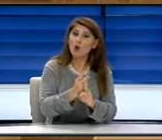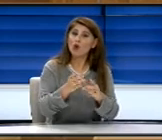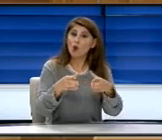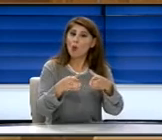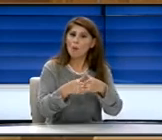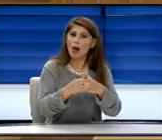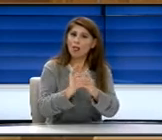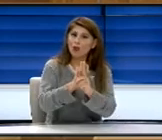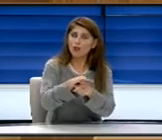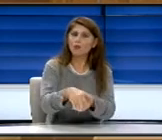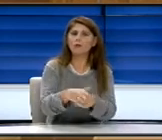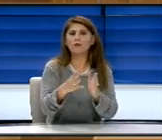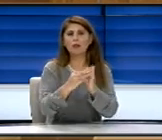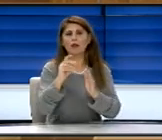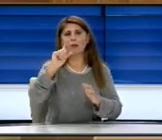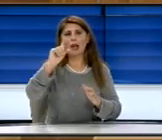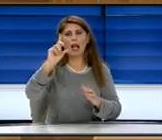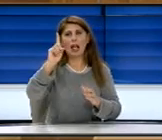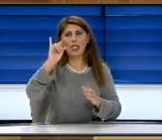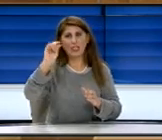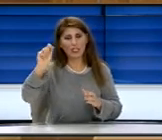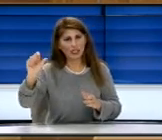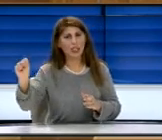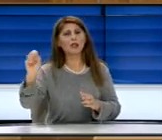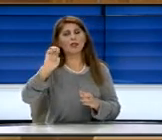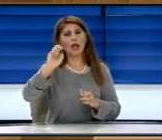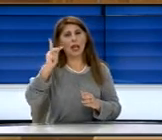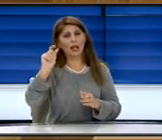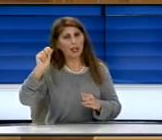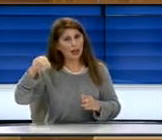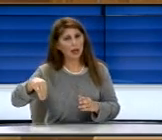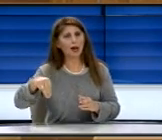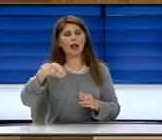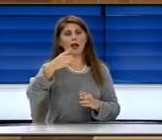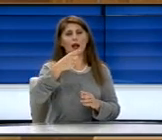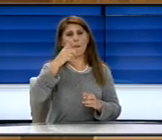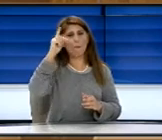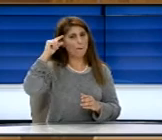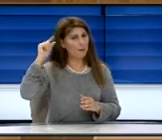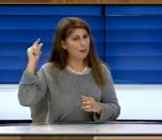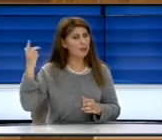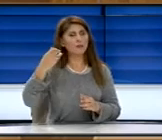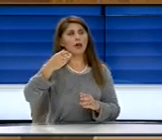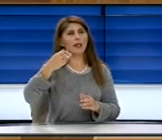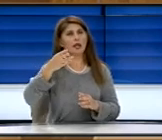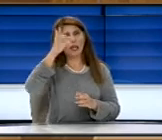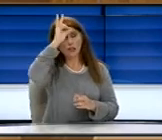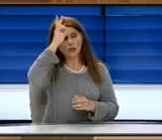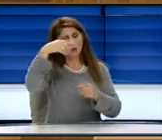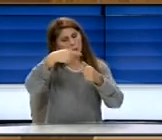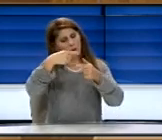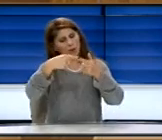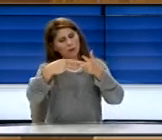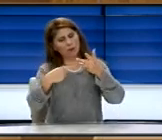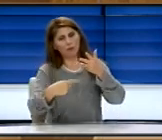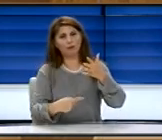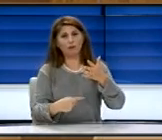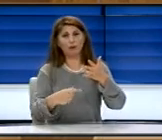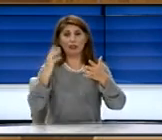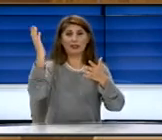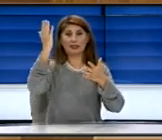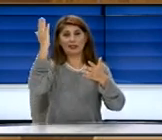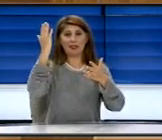ομάδων καταστολής, όπως ΔΙΑΣ, ΜΑΤ, ΔΡΑΣΙ, ΕΚΑ, ΜΟΠ και ΟΔΟΣ, Πανεπιστημιακή Αστυνομία κλπ. Και όχι κάποιον